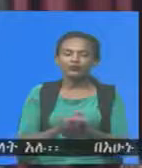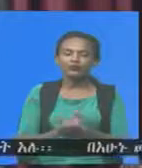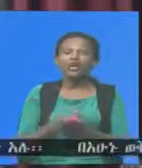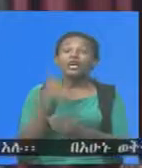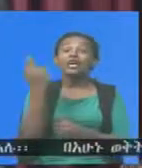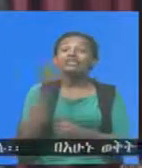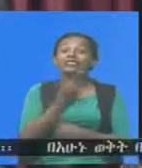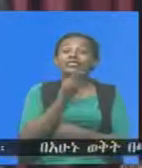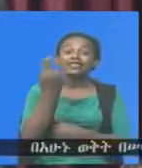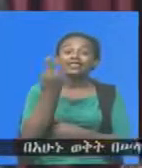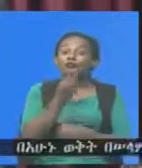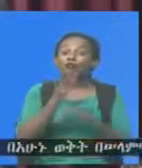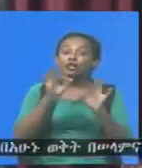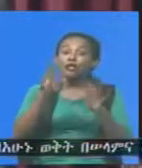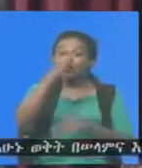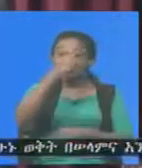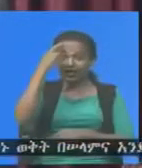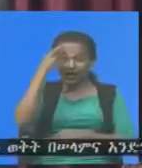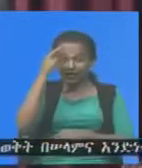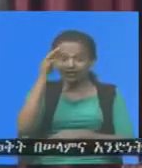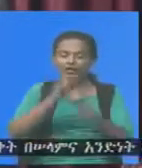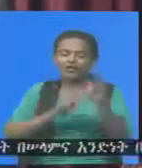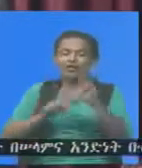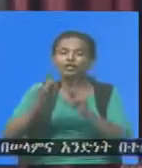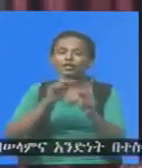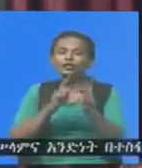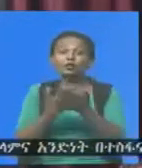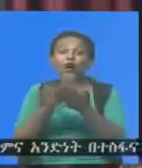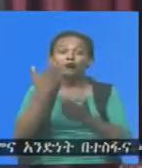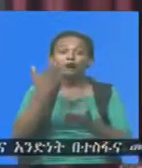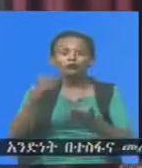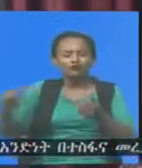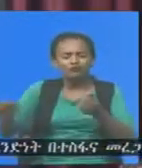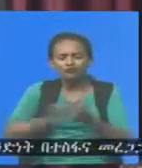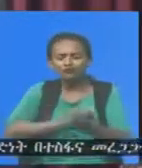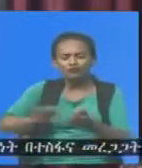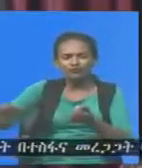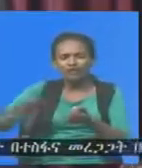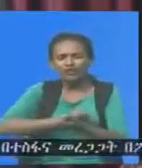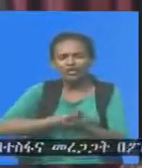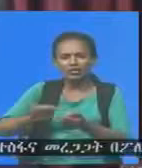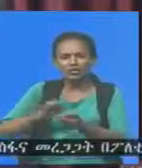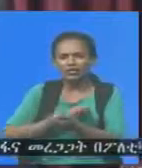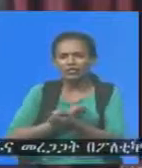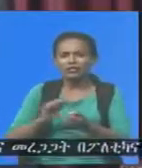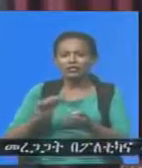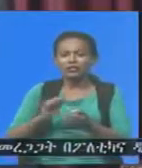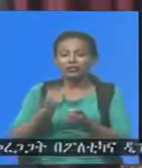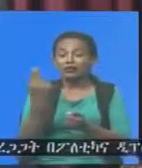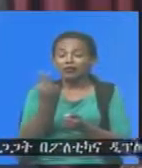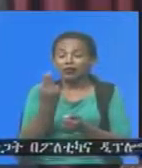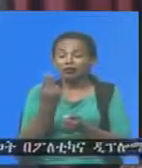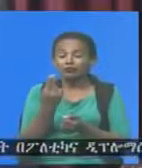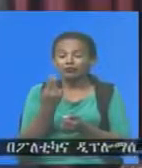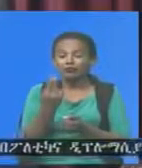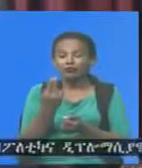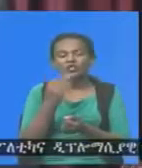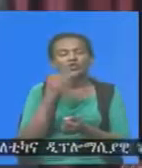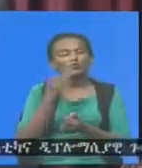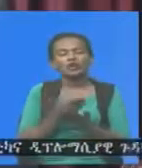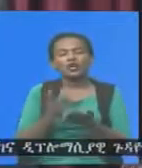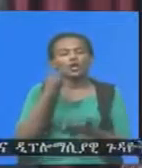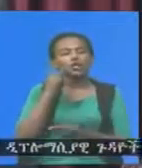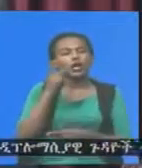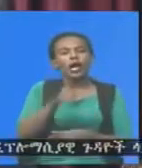ጥቅም በሌለው ምክንያት የህዝብ ሀብት ያወደምን መቀጠል እንደ ጥሩ ነገር መታየት የለበትም